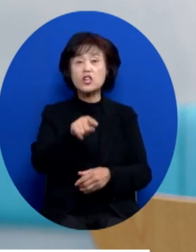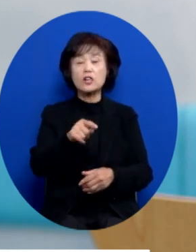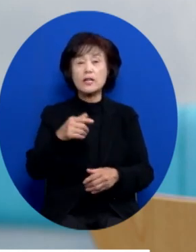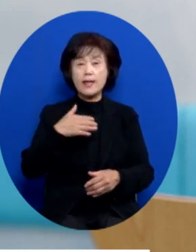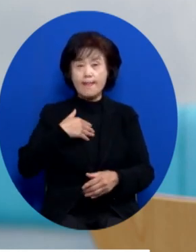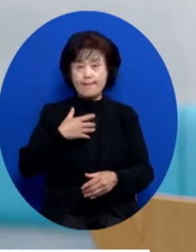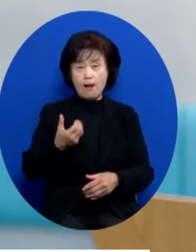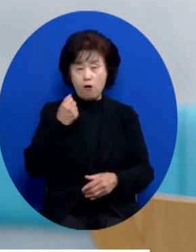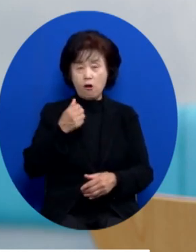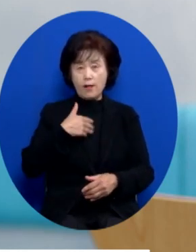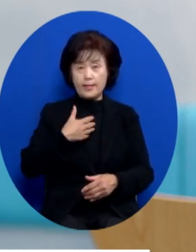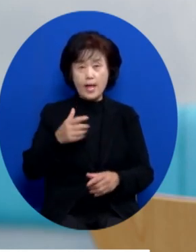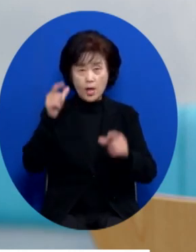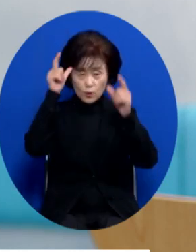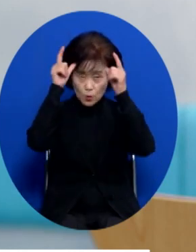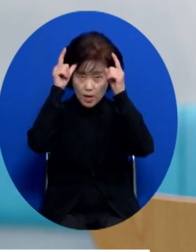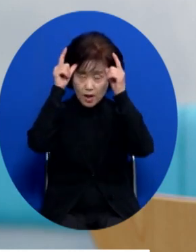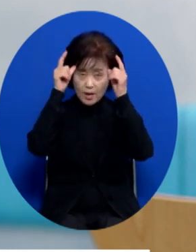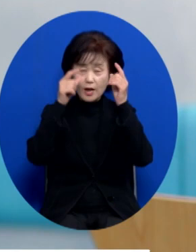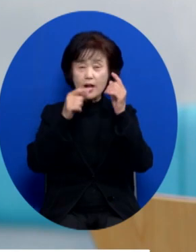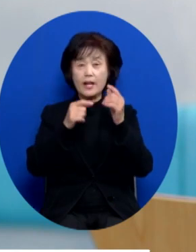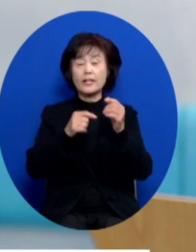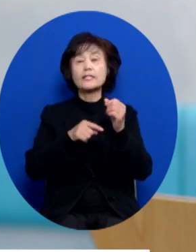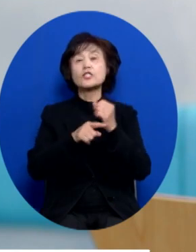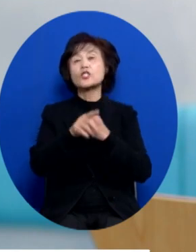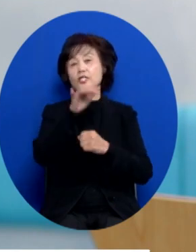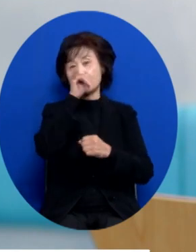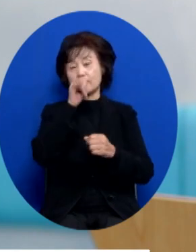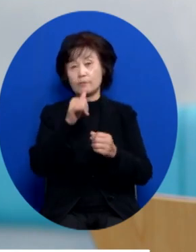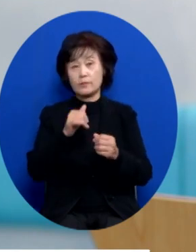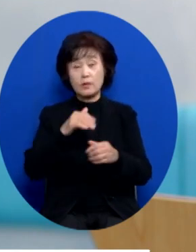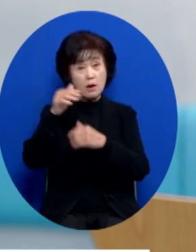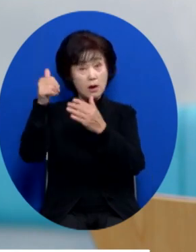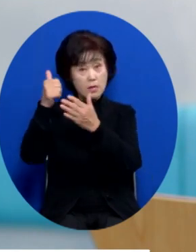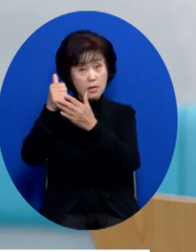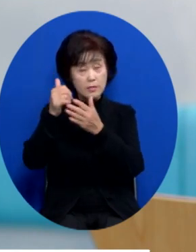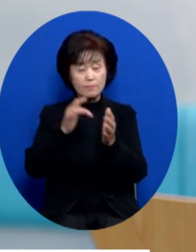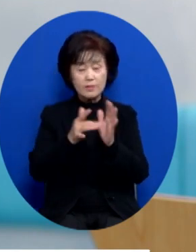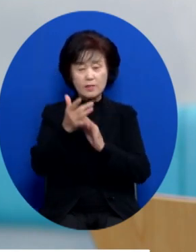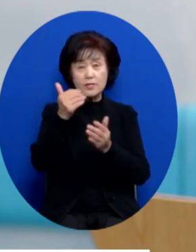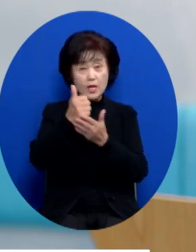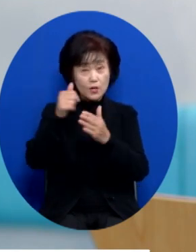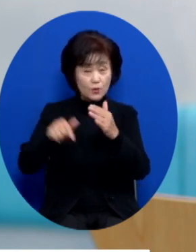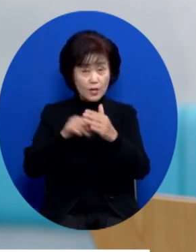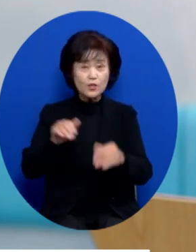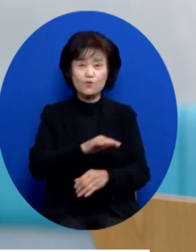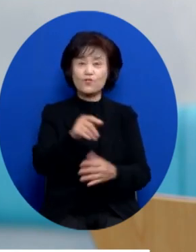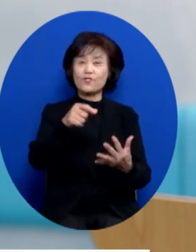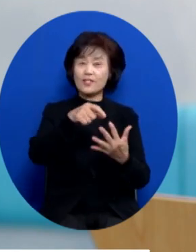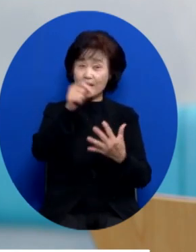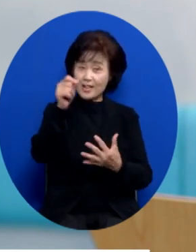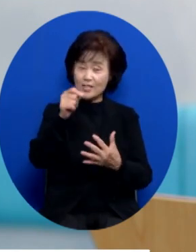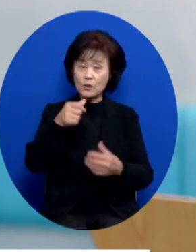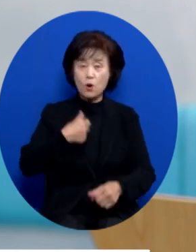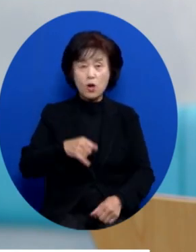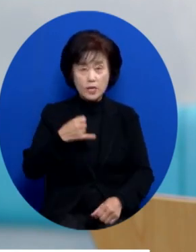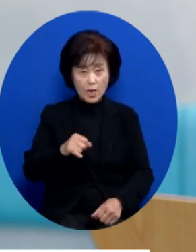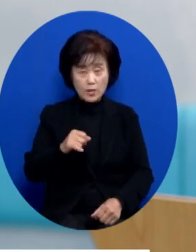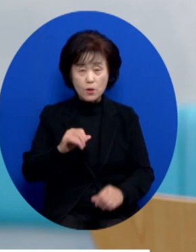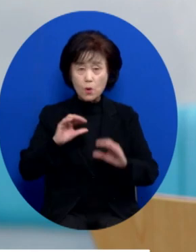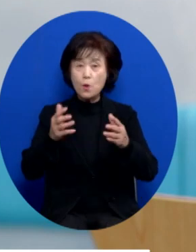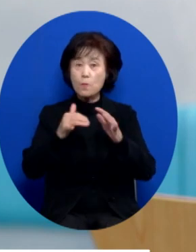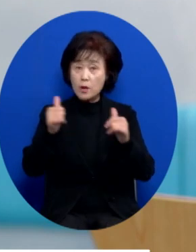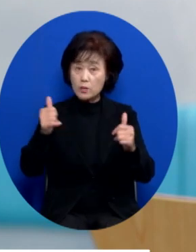의미가 담긴 표식입니다. 하나님께서 예수 안에서 우리를 택하시고 자녀여 백성으로